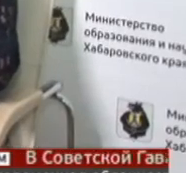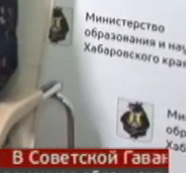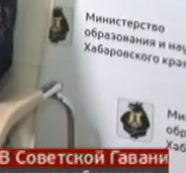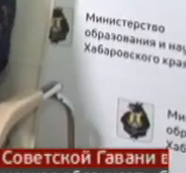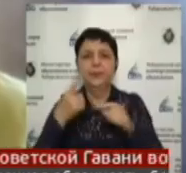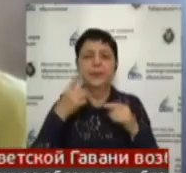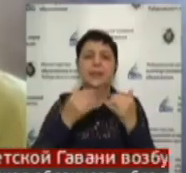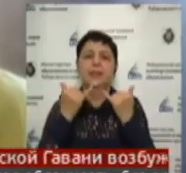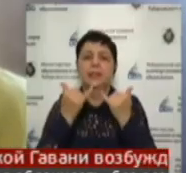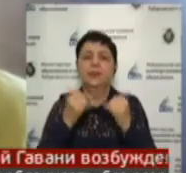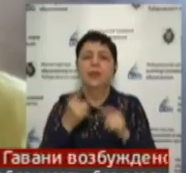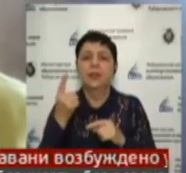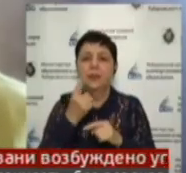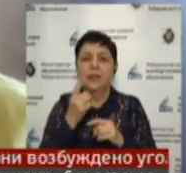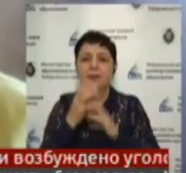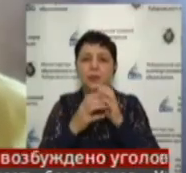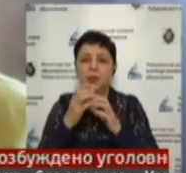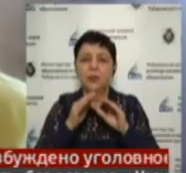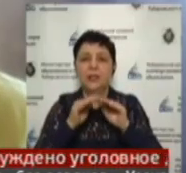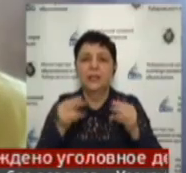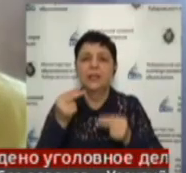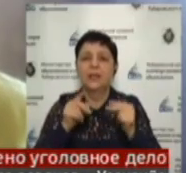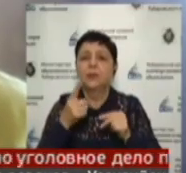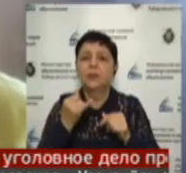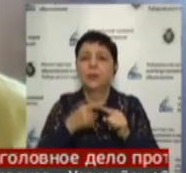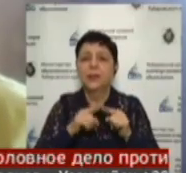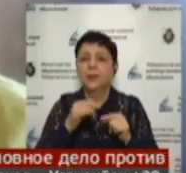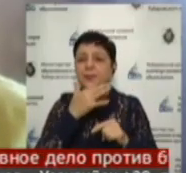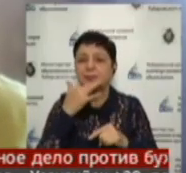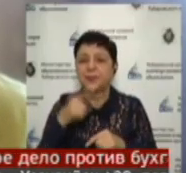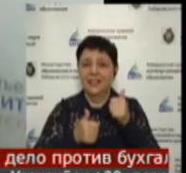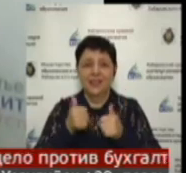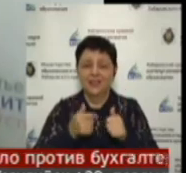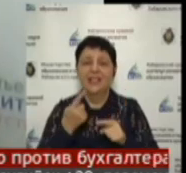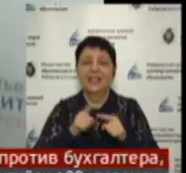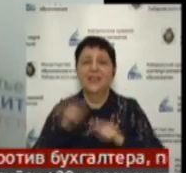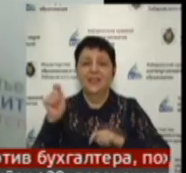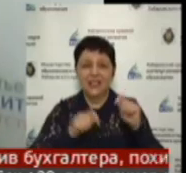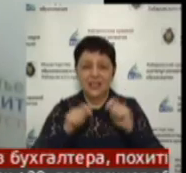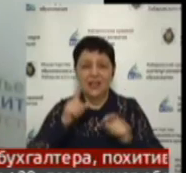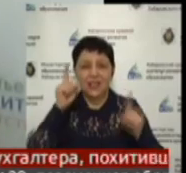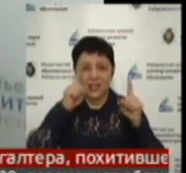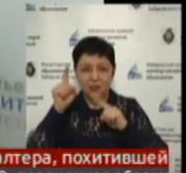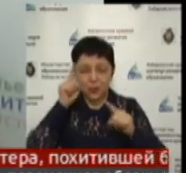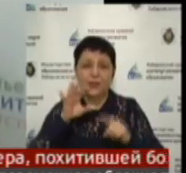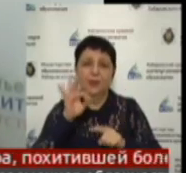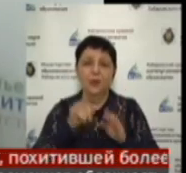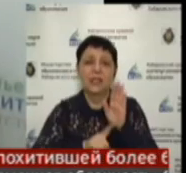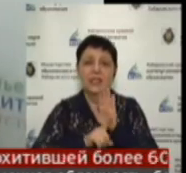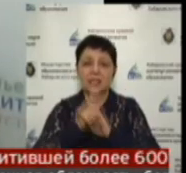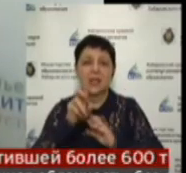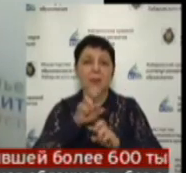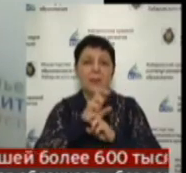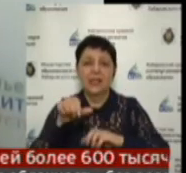и Германии. Среди выступающих – те, кто профессионально занимается реабилитацией людей с ограниченными возможностями здоровья.